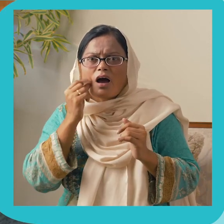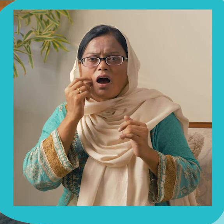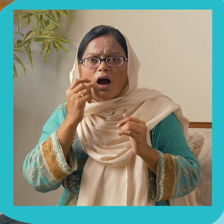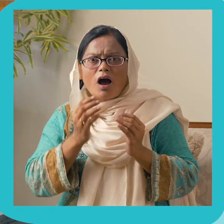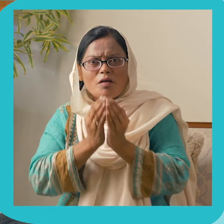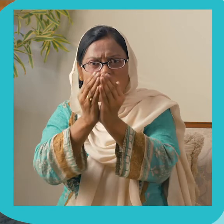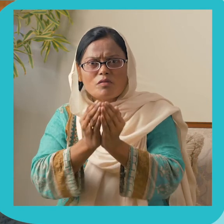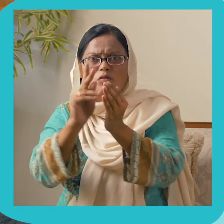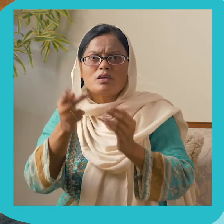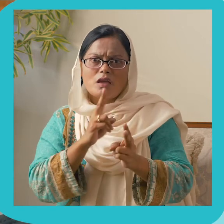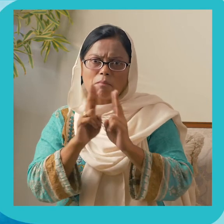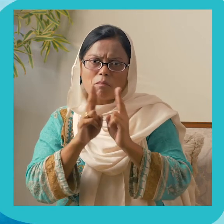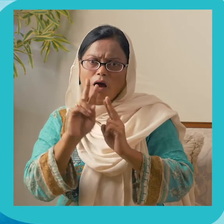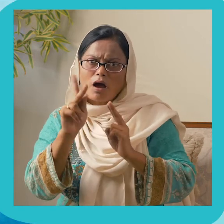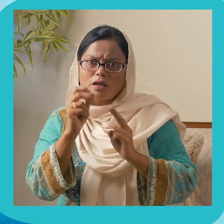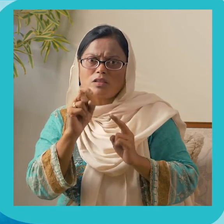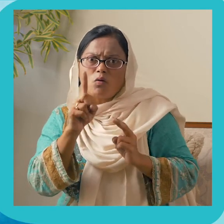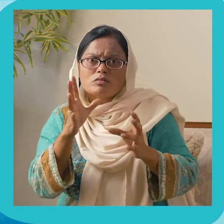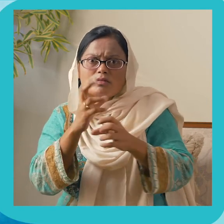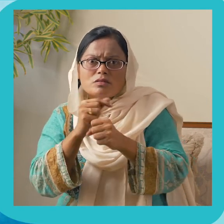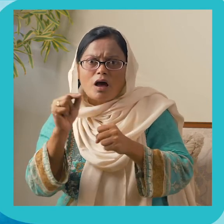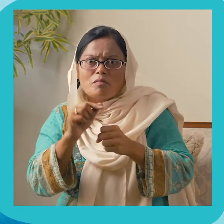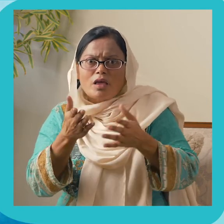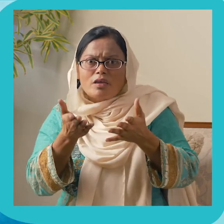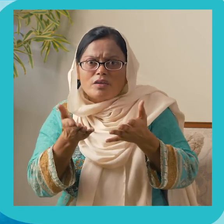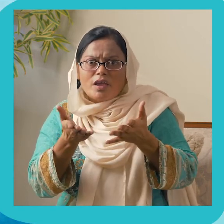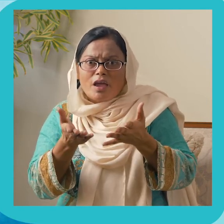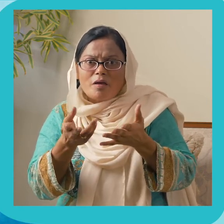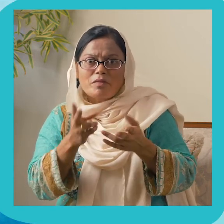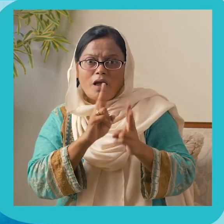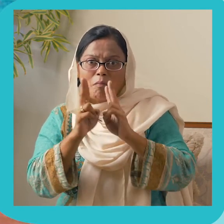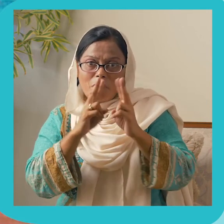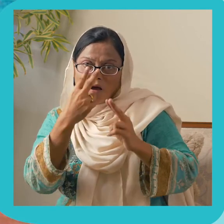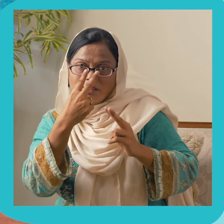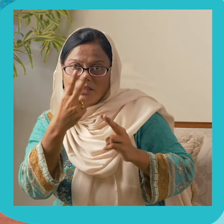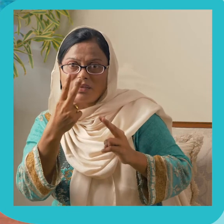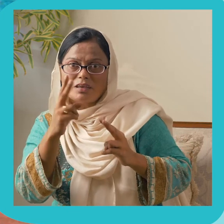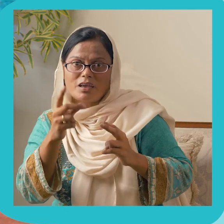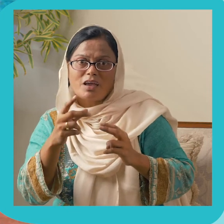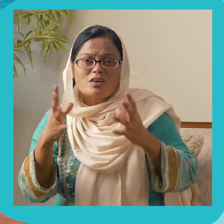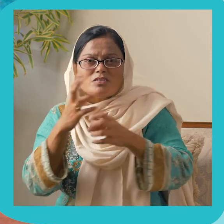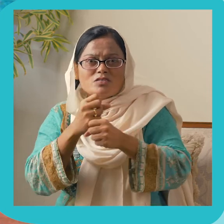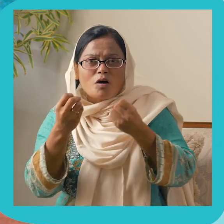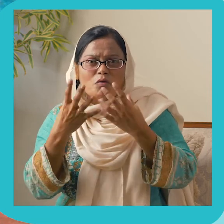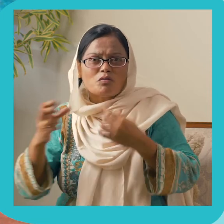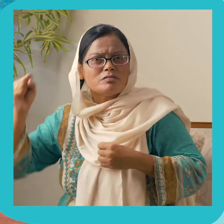जहां तक माहीगीरों की बात थी, उन सब ने ऑलिव की अदा देखकर नारा लगाया,